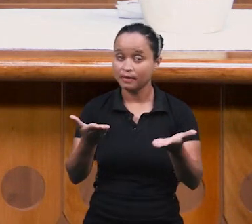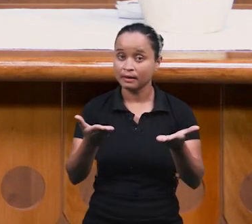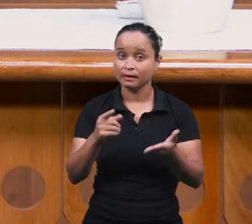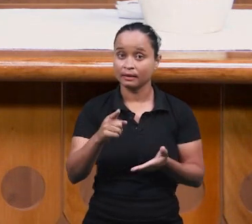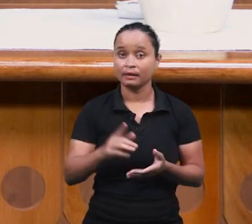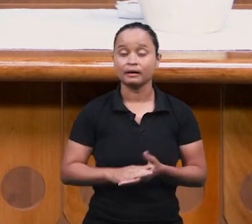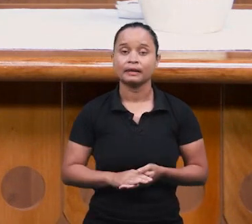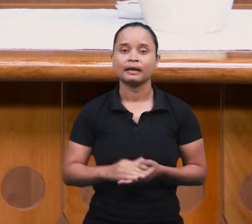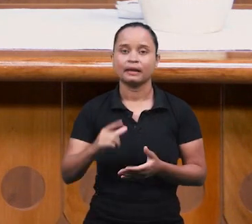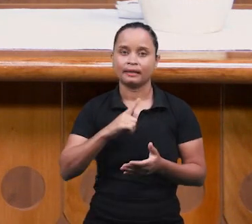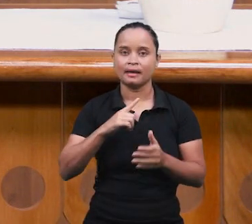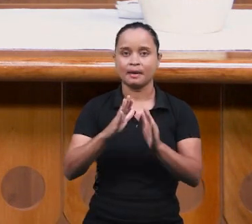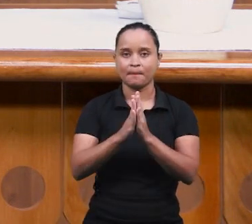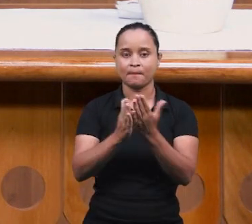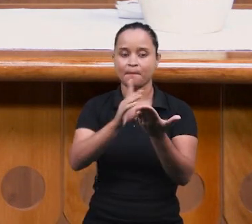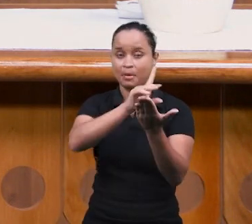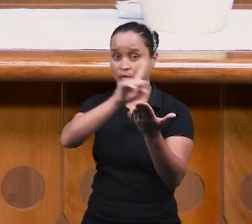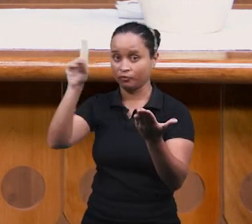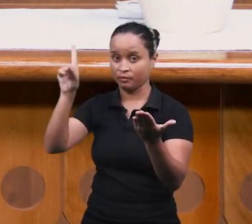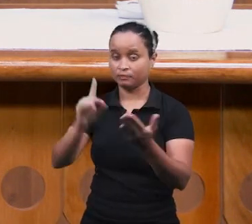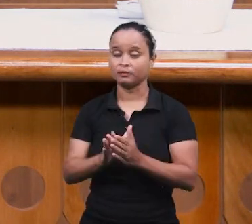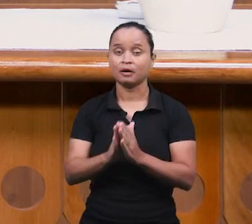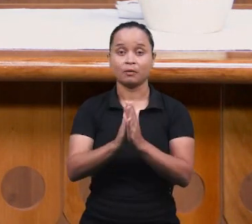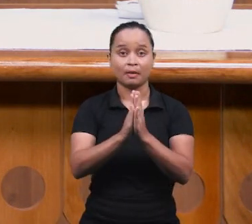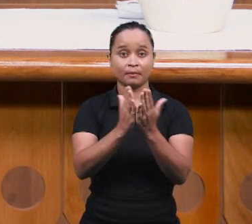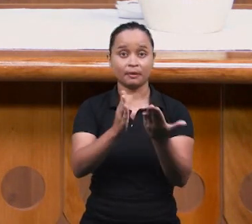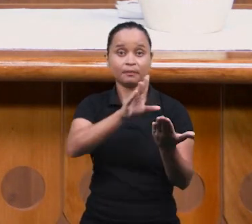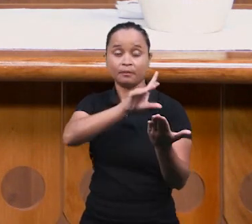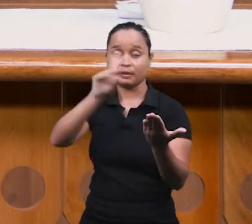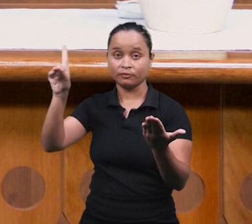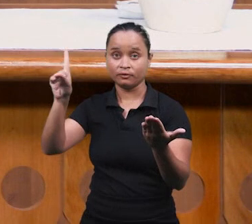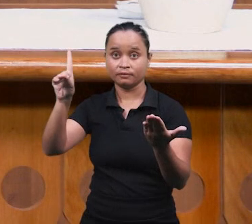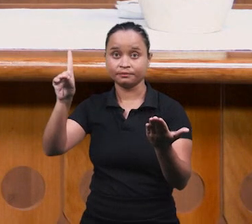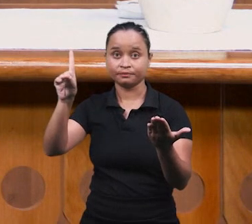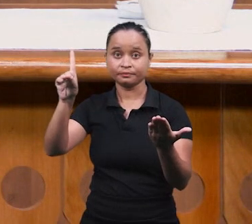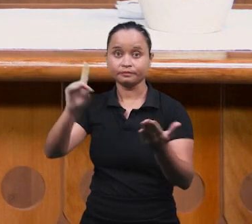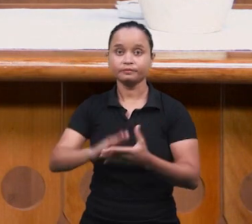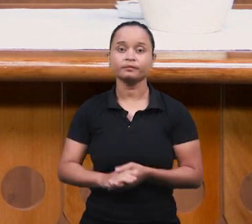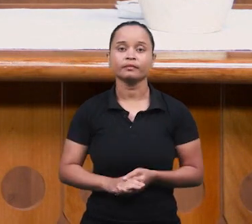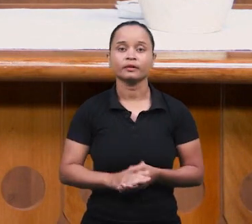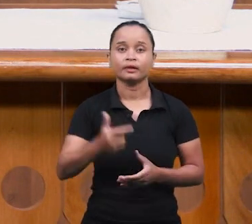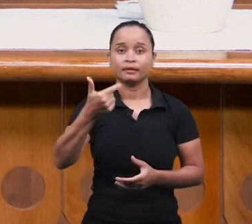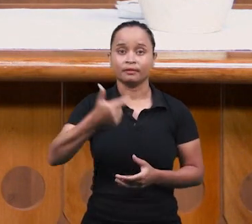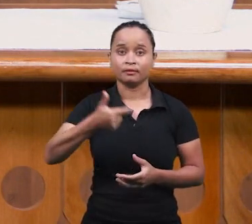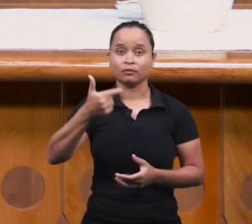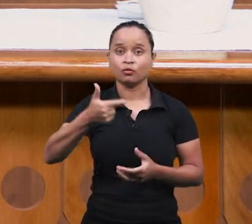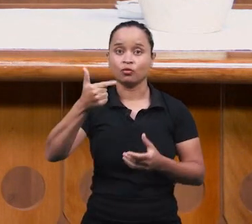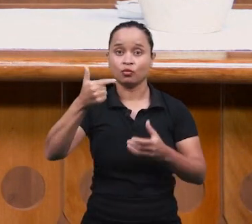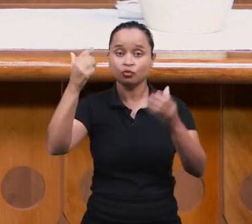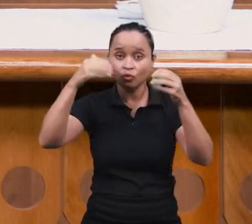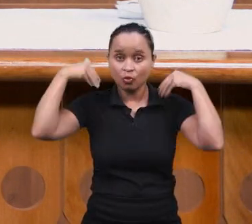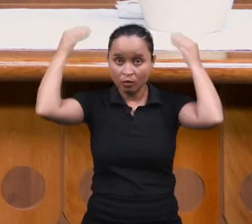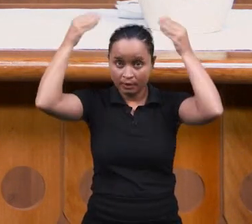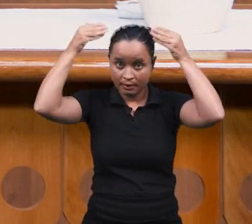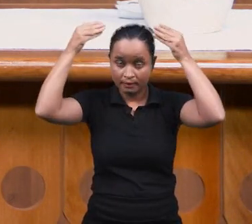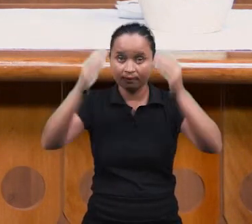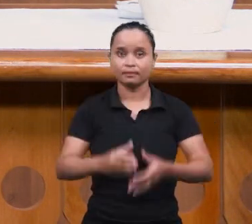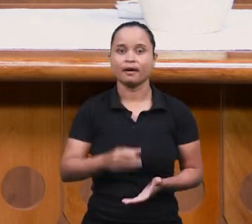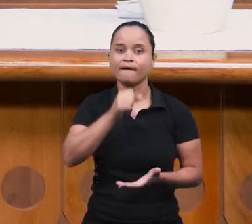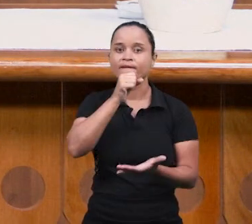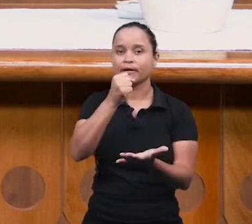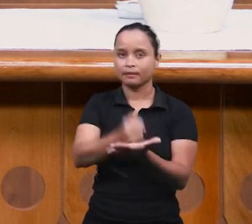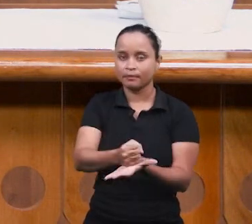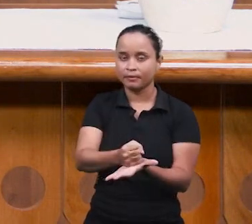maintenant à ceux qui ont leur Bible à ouvrir la parole de Dieu dans le 2 Rois à